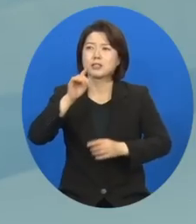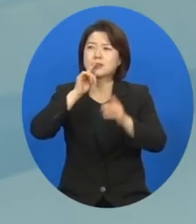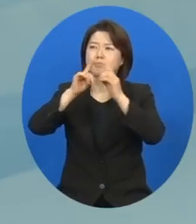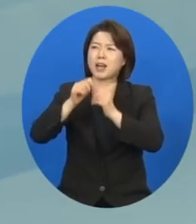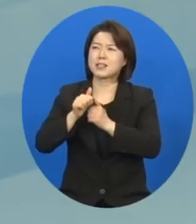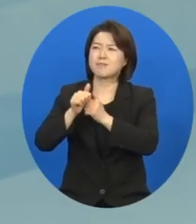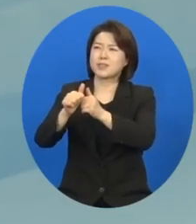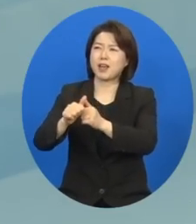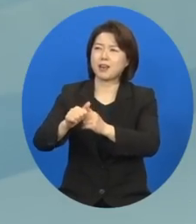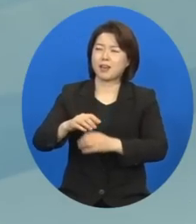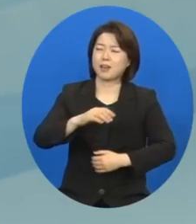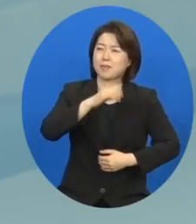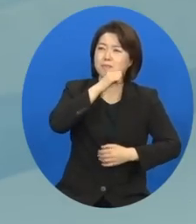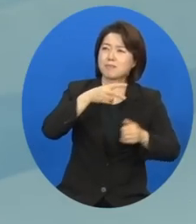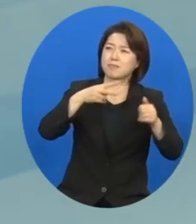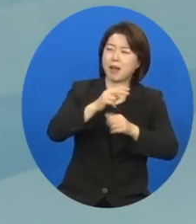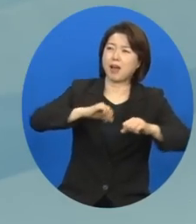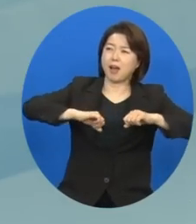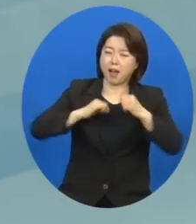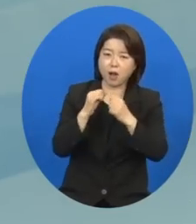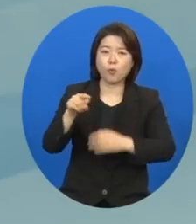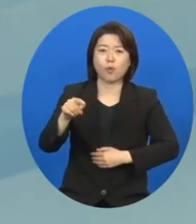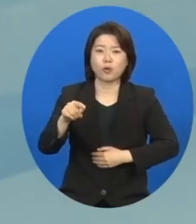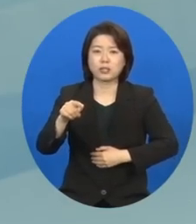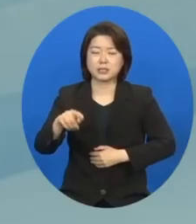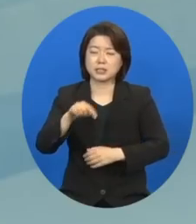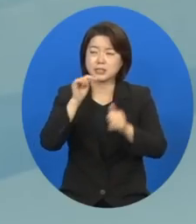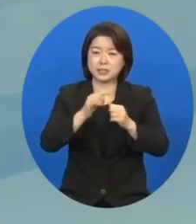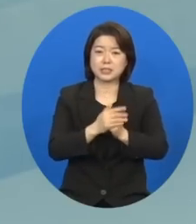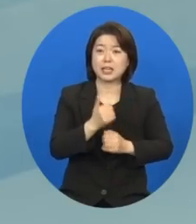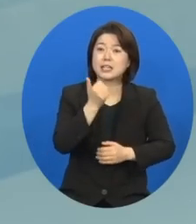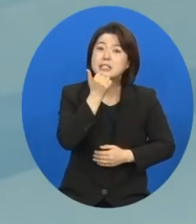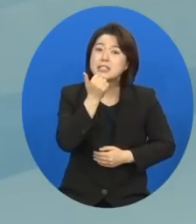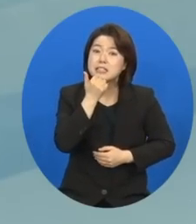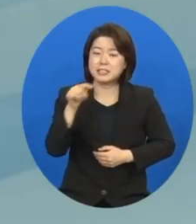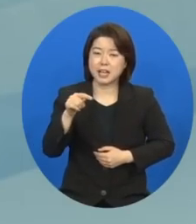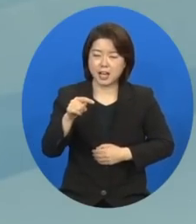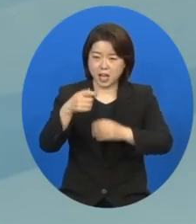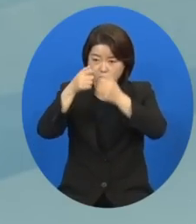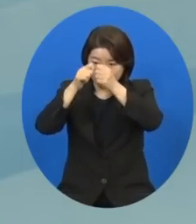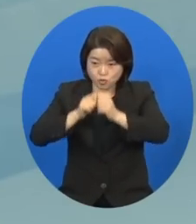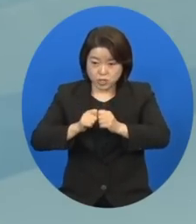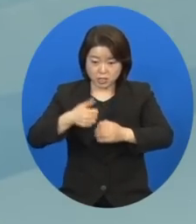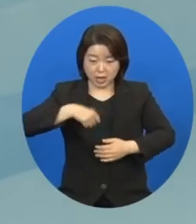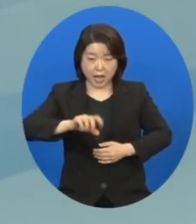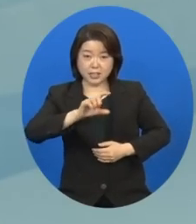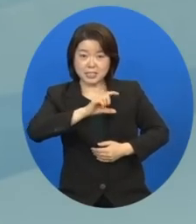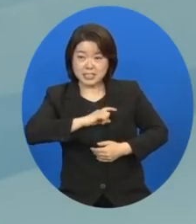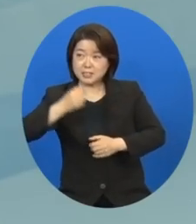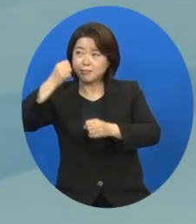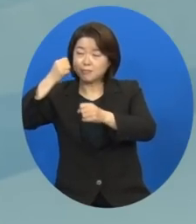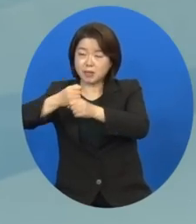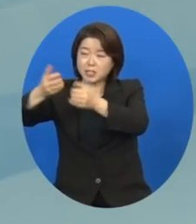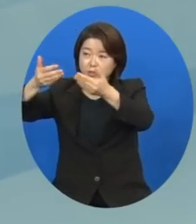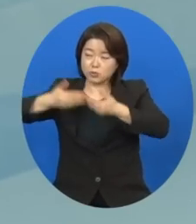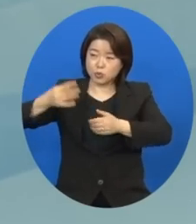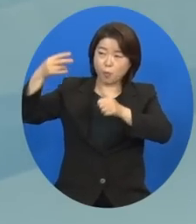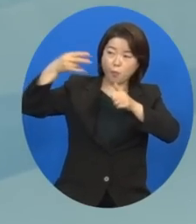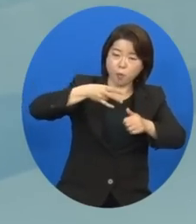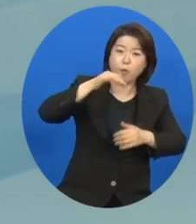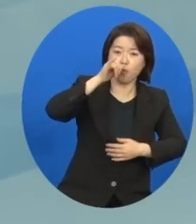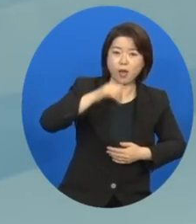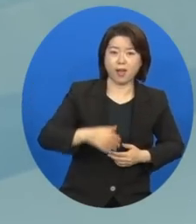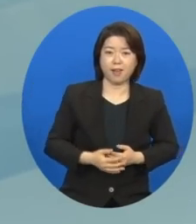따라서 할례를 행하고 또 하나님은 그에게 이삭이라고 하는 이제 아주 구체적인 그 아들의 이름을 또한 계시해